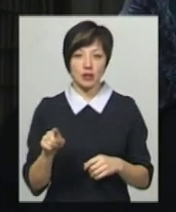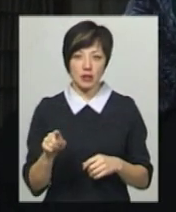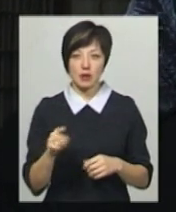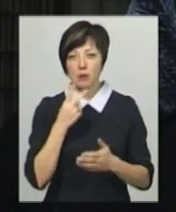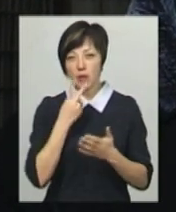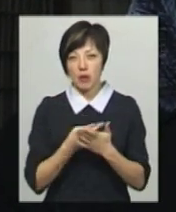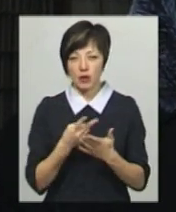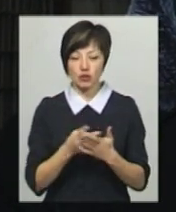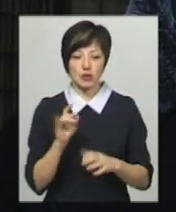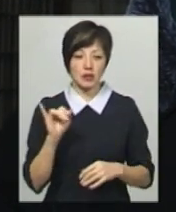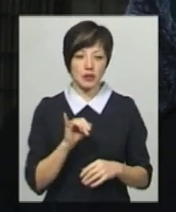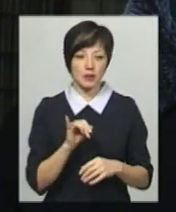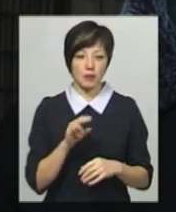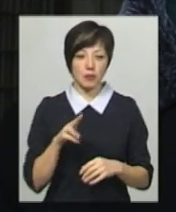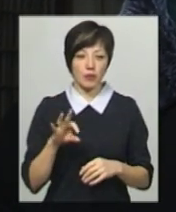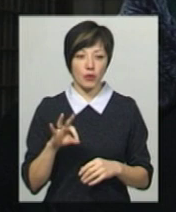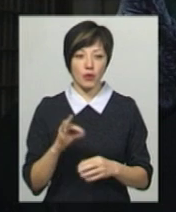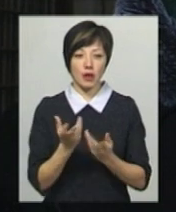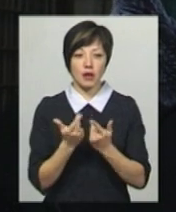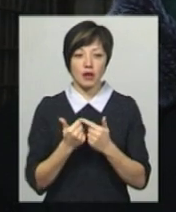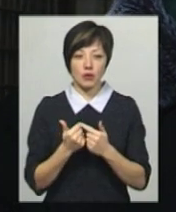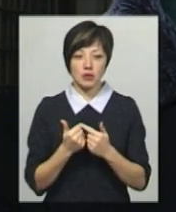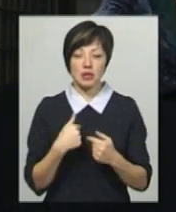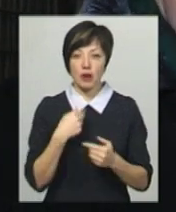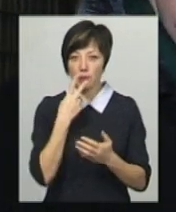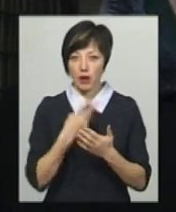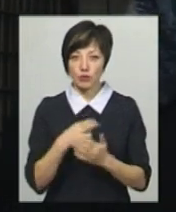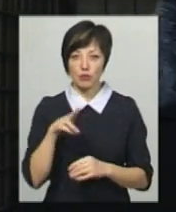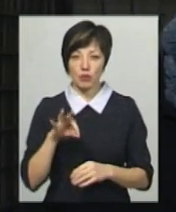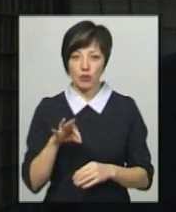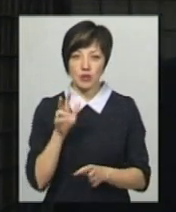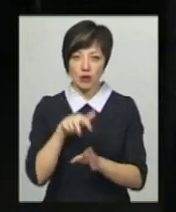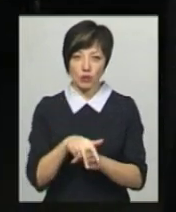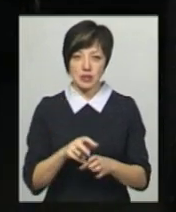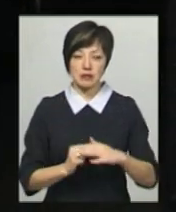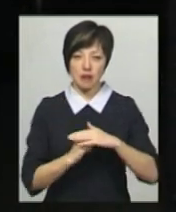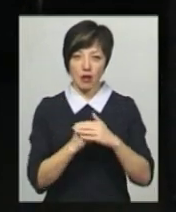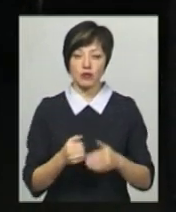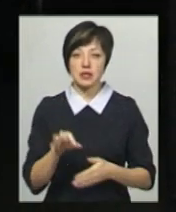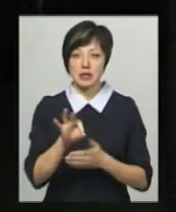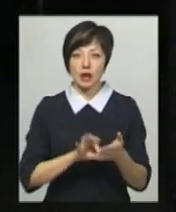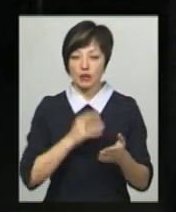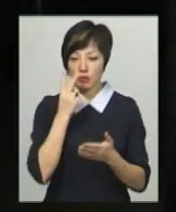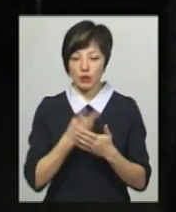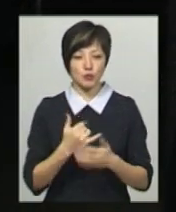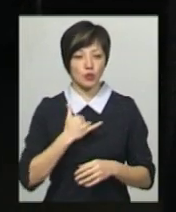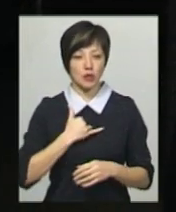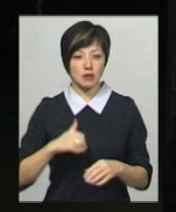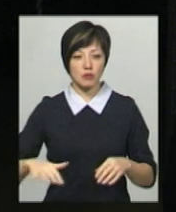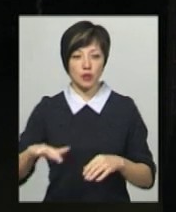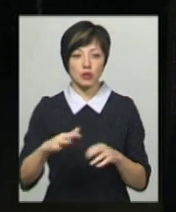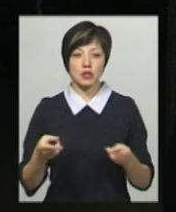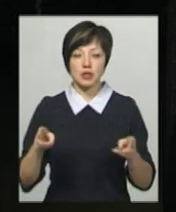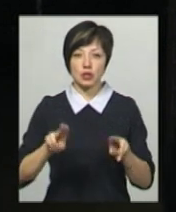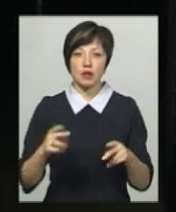вони бачать по кількості, і я бачу по загрузці складу. Зразу, як ми бачимо, що у нас площі